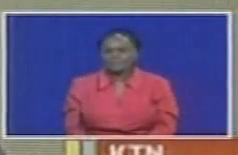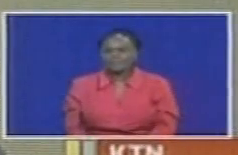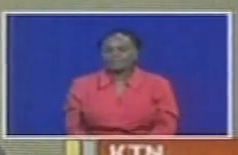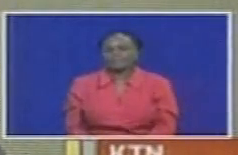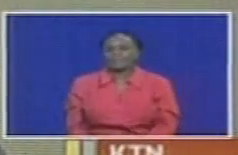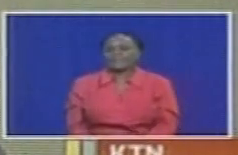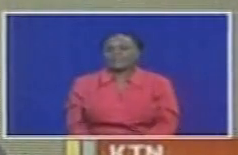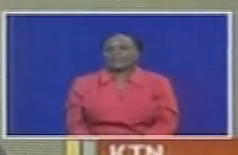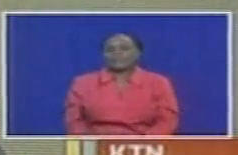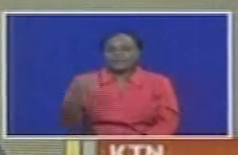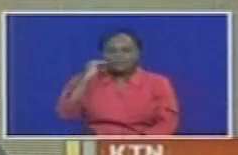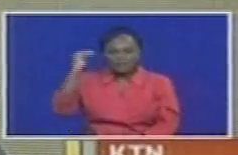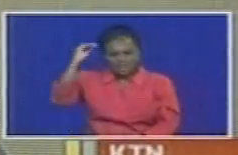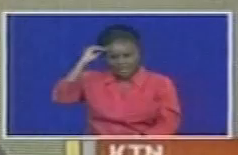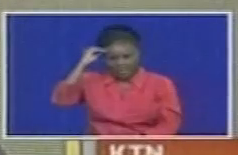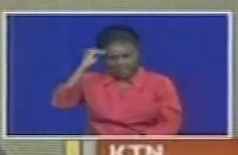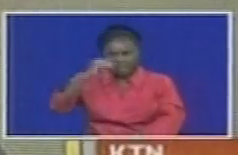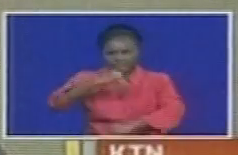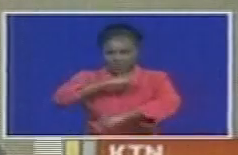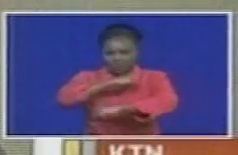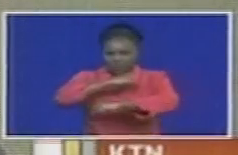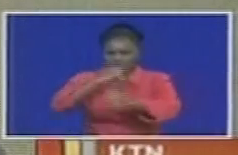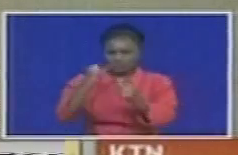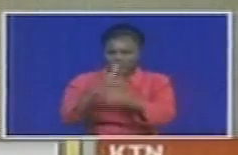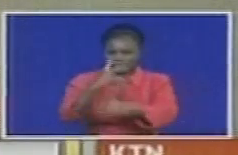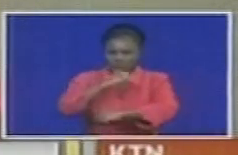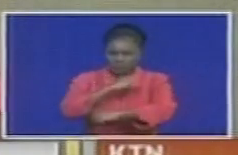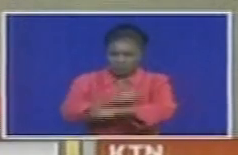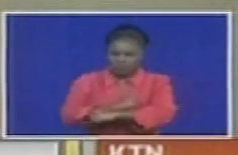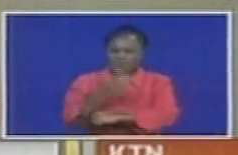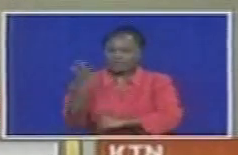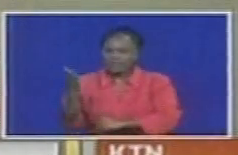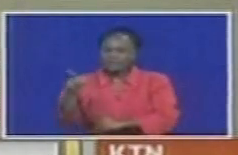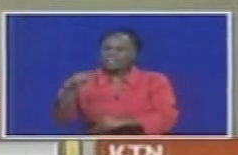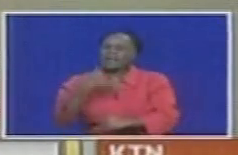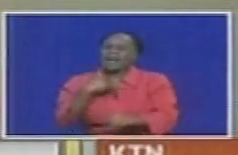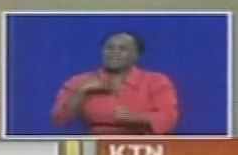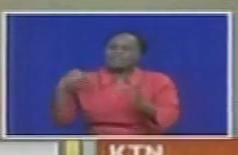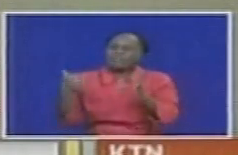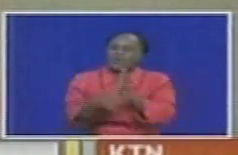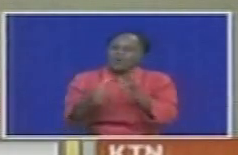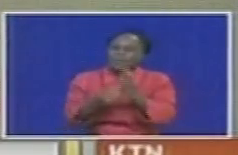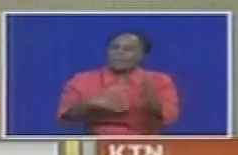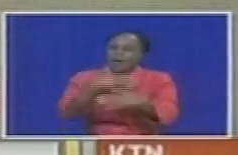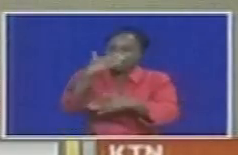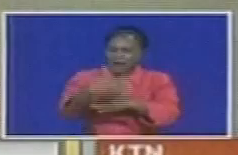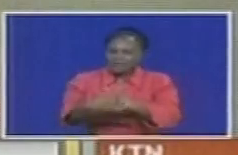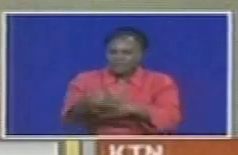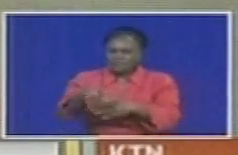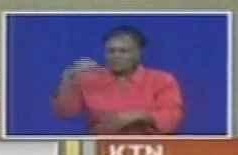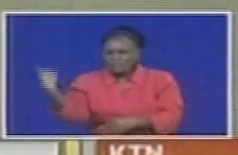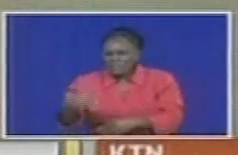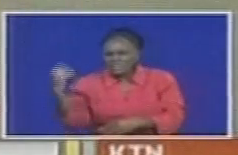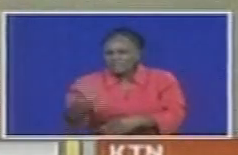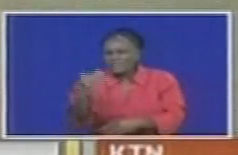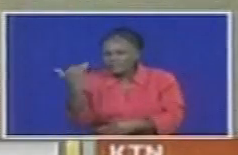Mkuu wa shule ya sekondari ya wavulana ya Matungulu huko Kangundo amejipata taabani baada ya kumpiga na kumjeruhi